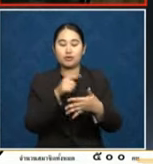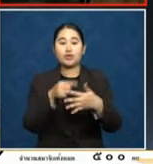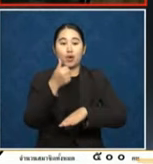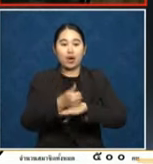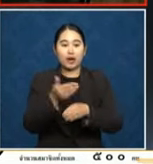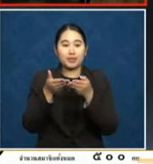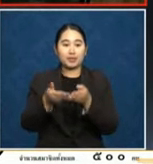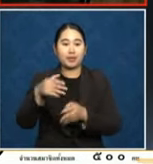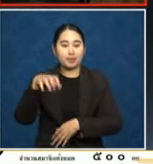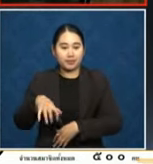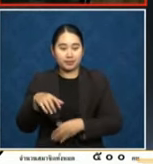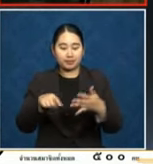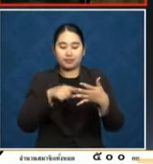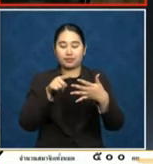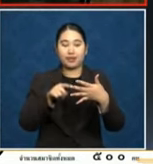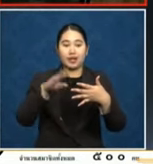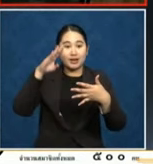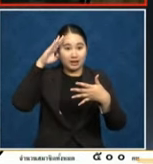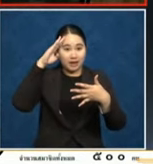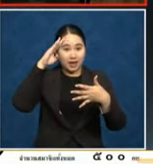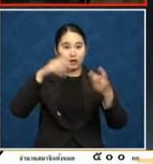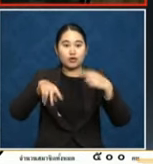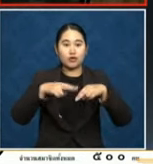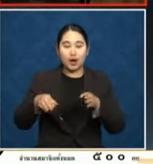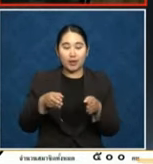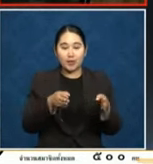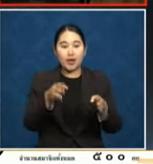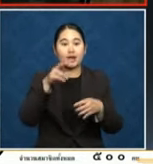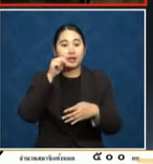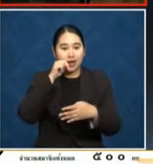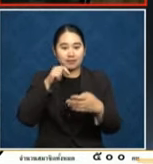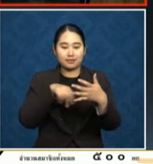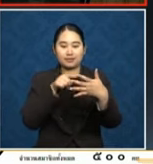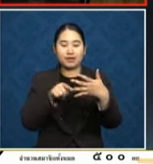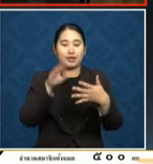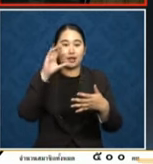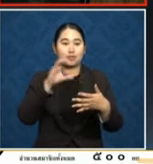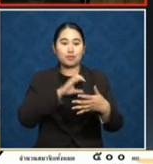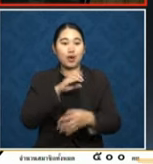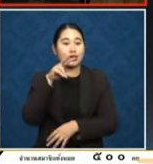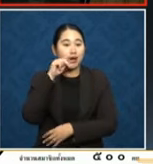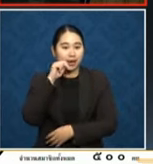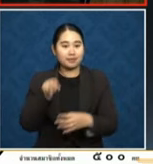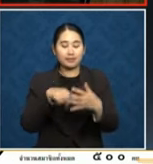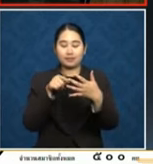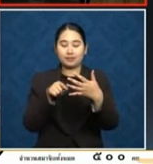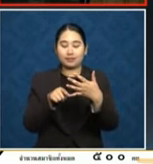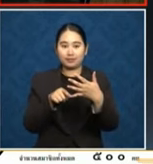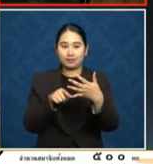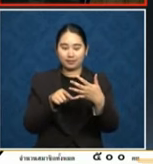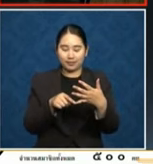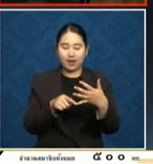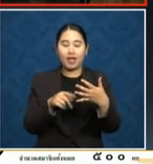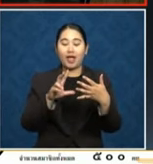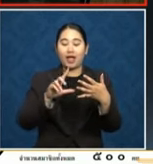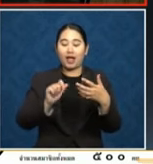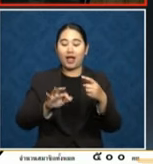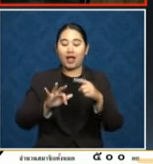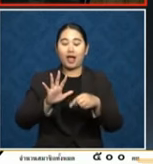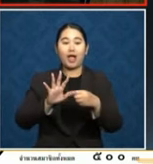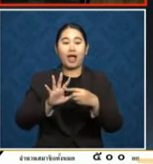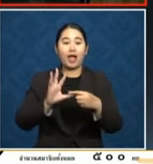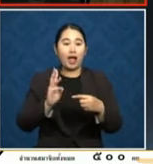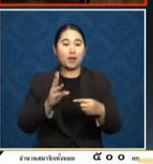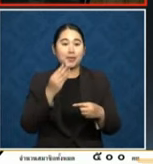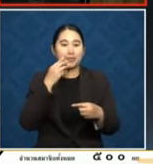าหน่วยทหารสอนชนที่ดูแลทางน้ำหัวหน้าตำรวจทางน้ำหัวหน้าอุทยานอ่าวมะนาวซึ่ง